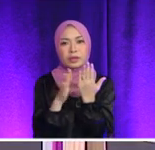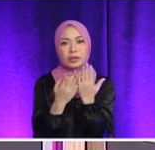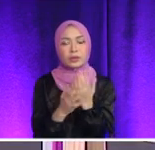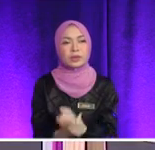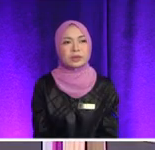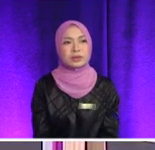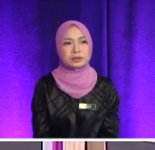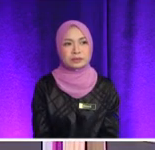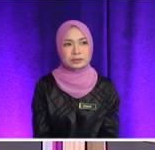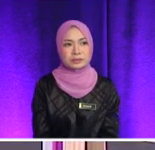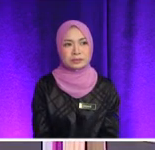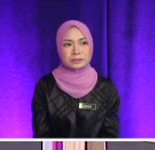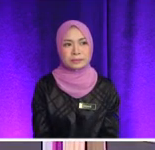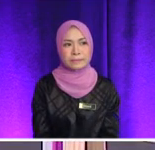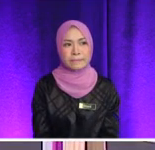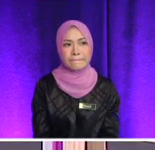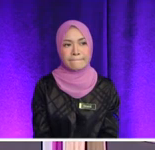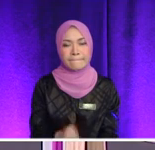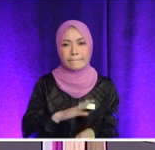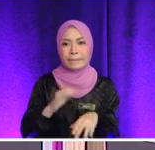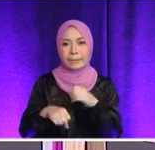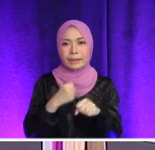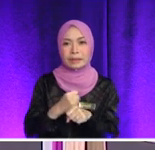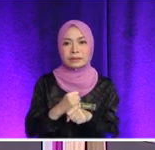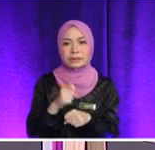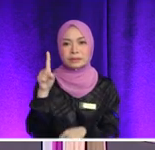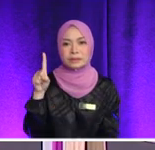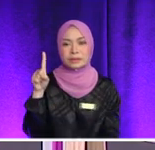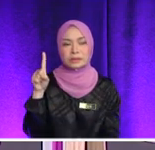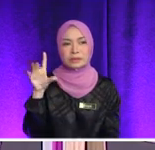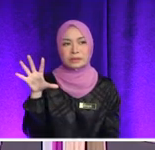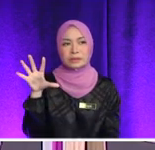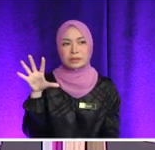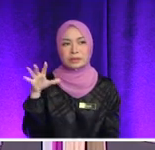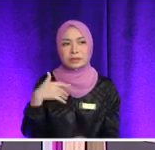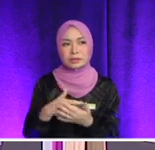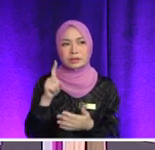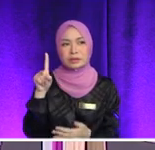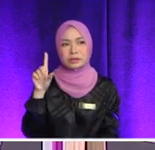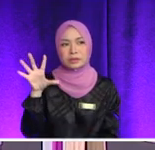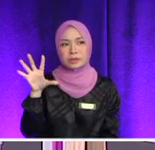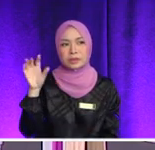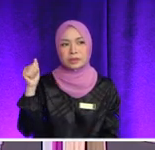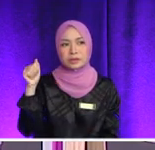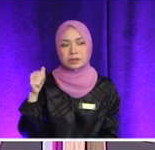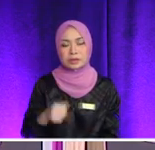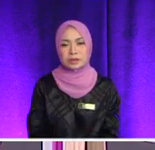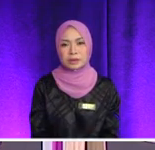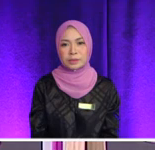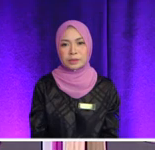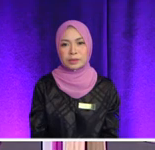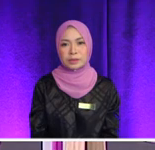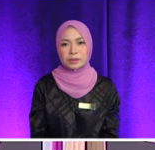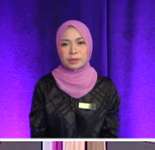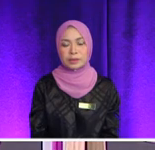antara tahun hingga 1910 itu penghargaannya banyak melahirkan